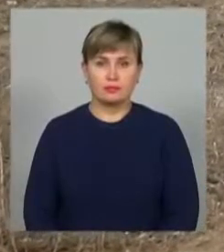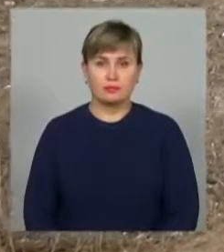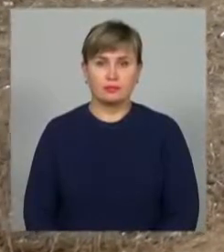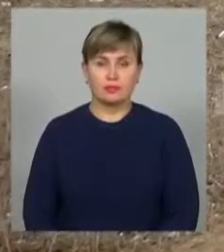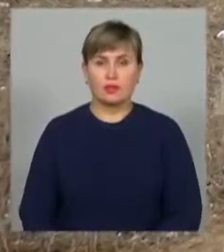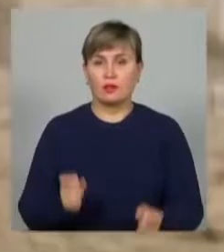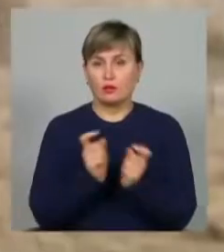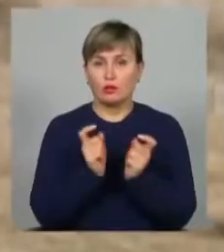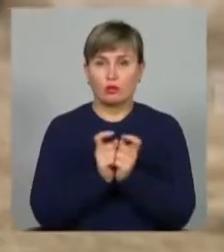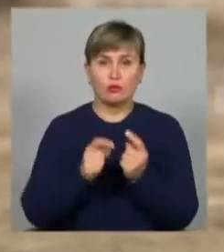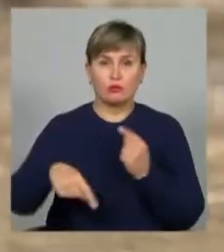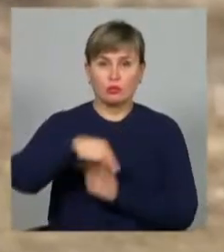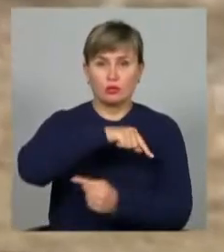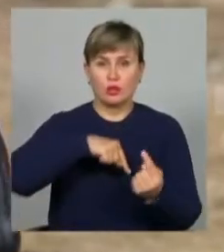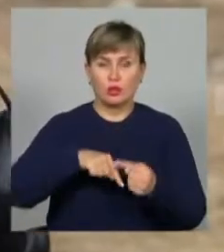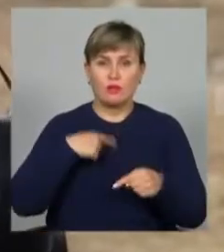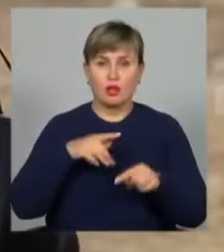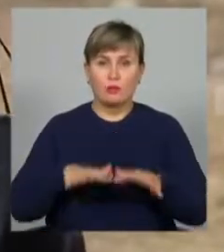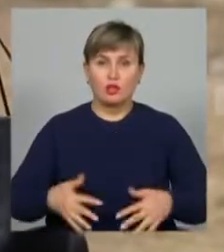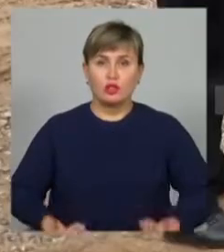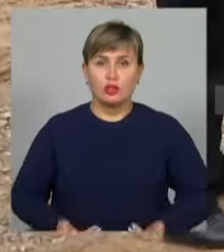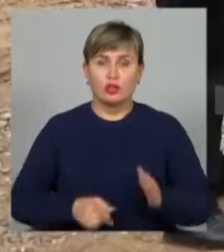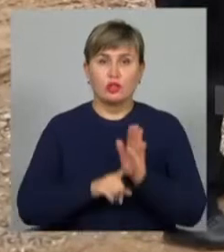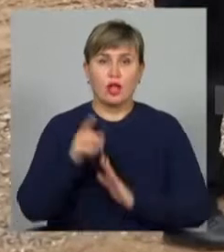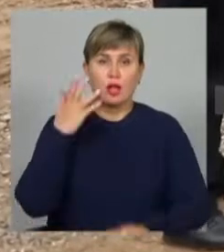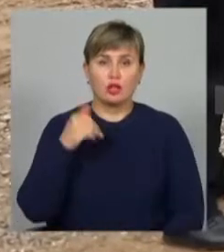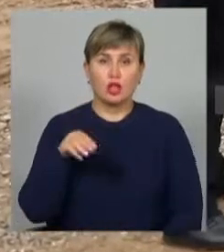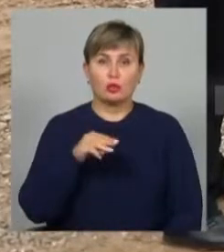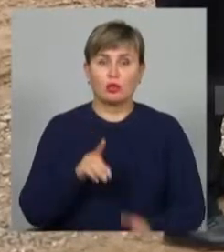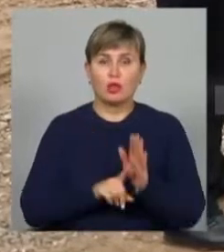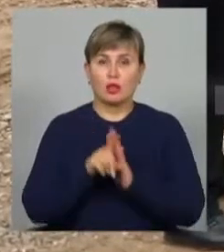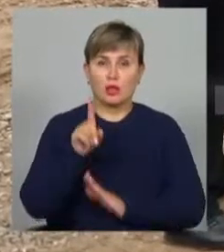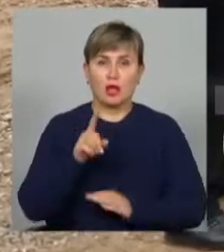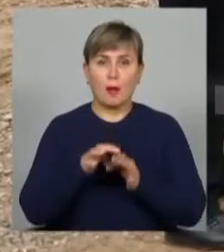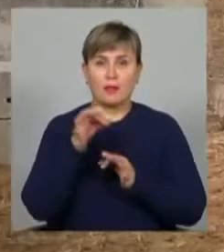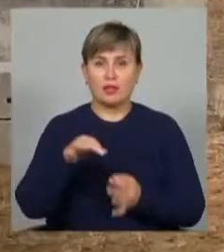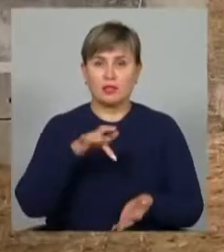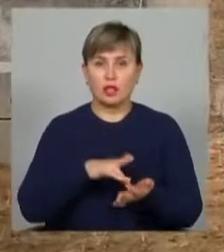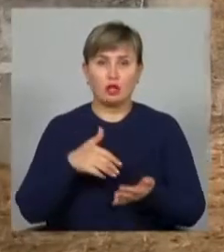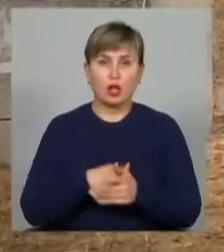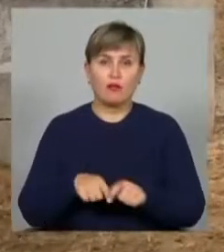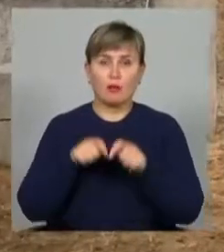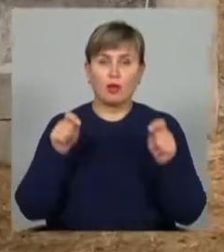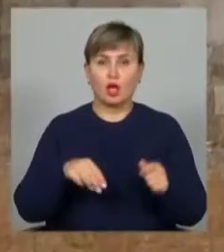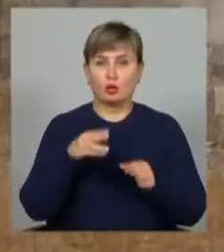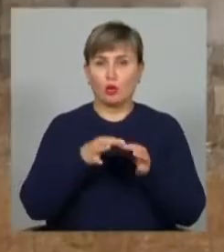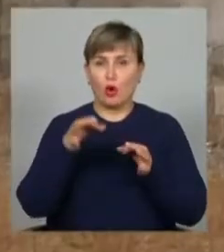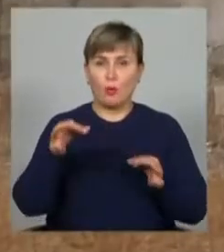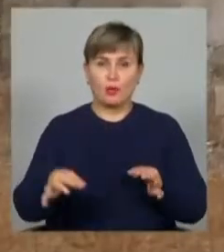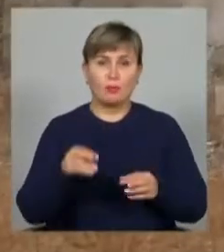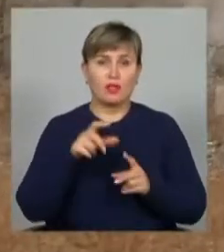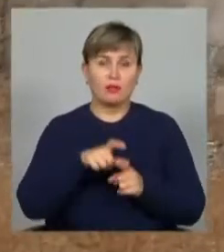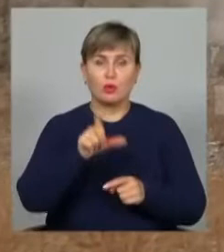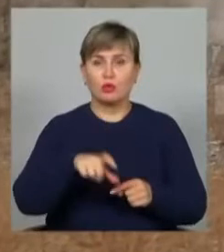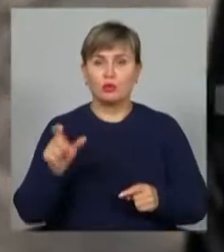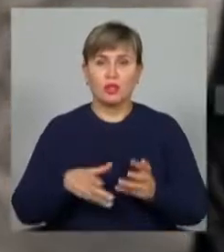Жаркие споры вокруг участков, говорят местные жители, начались, когда Туркестан стал областным центром новообразованной Туркестанской области. По словам